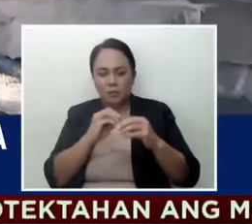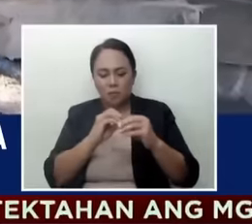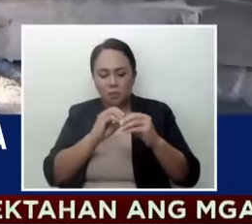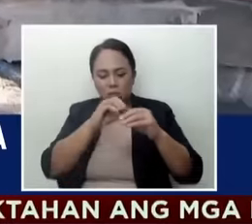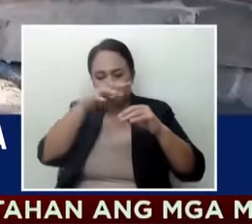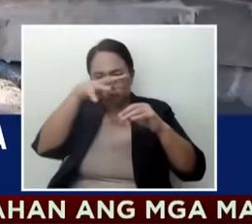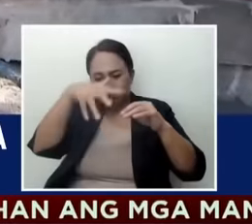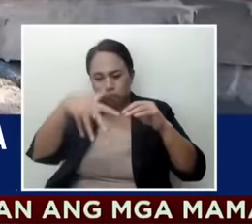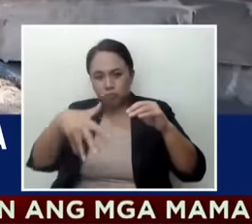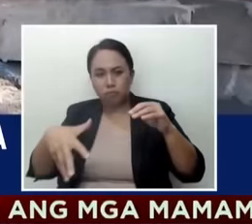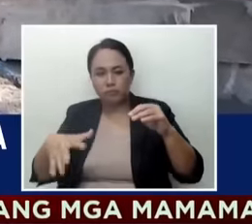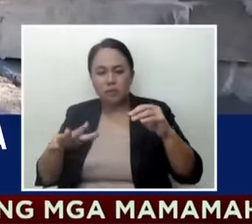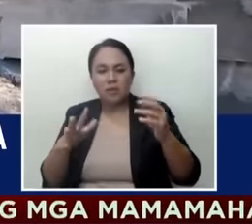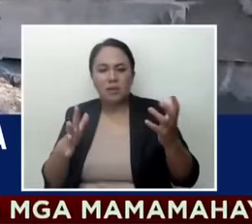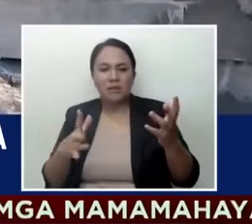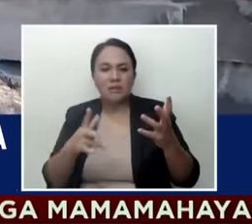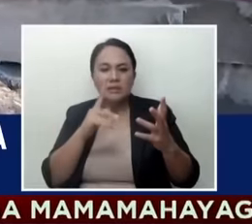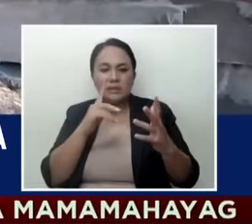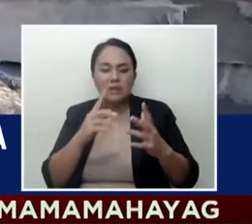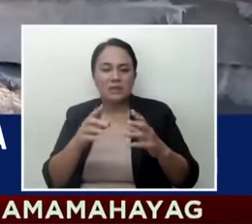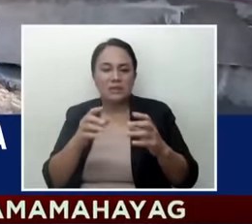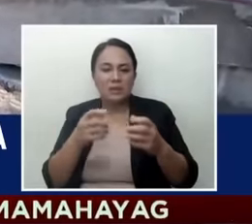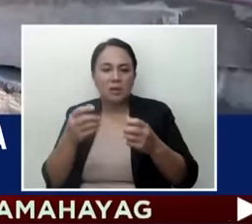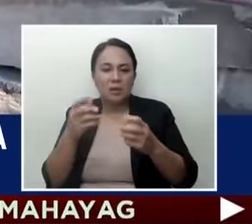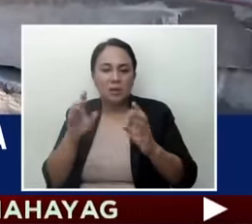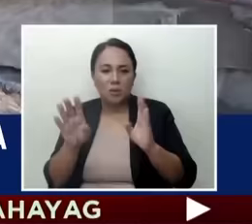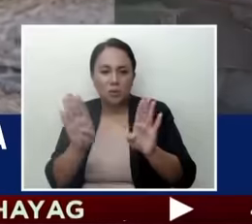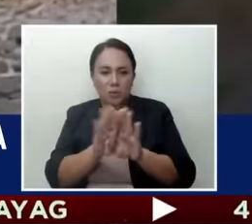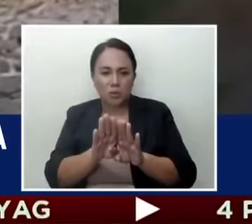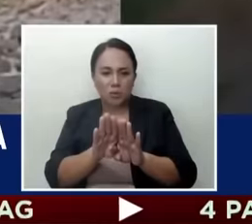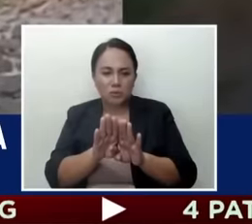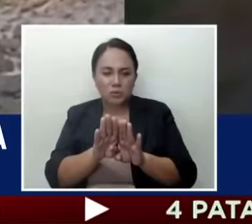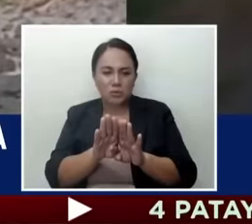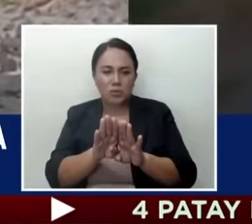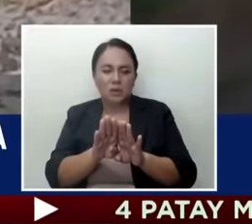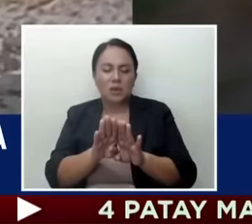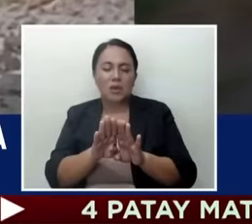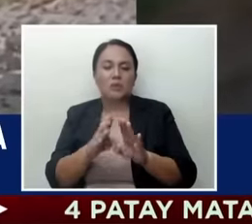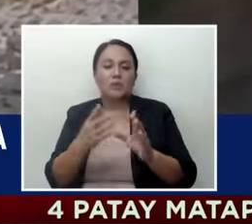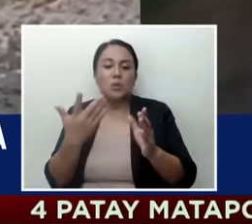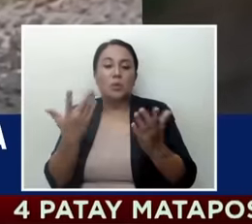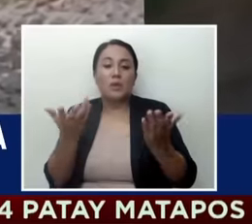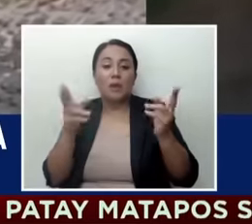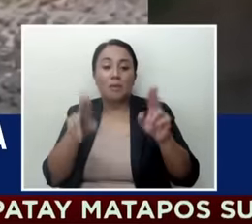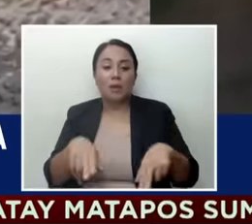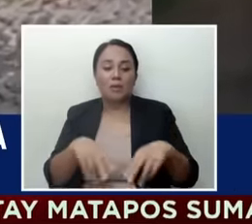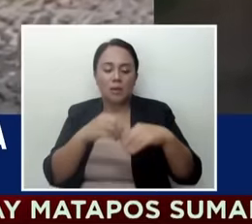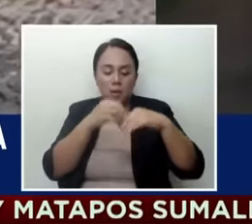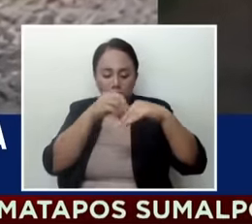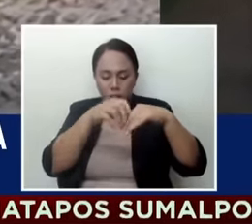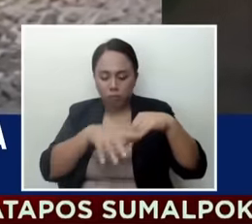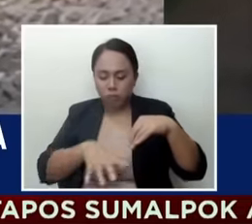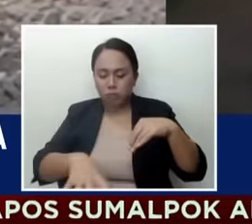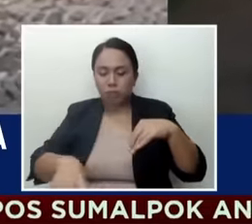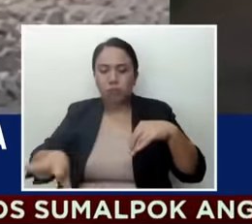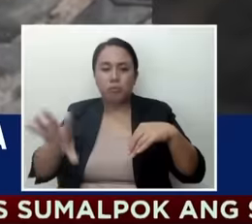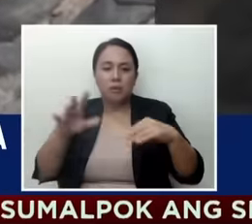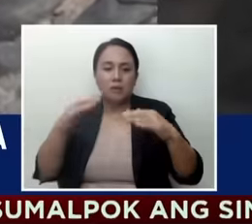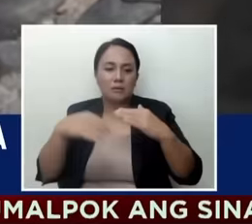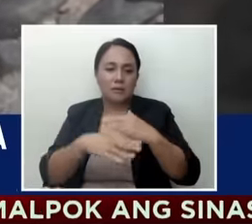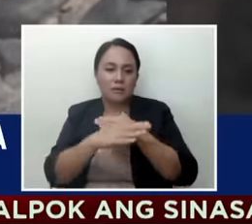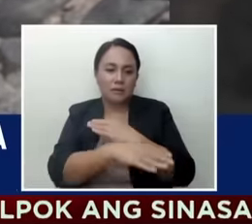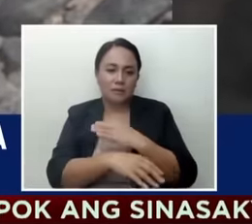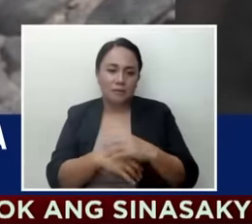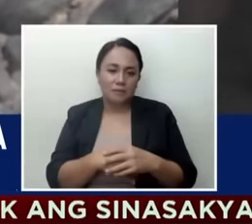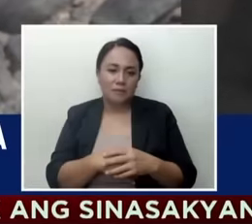kemikal, pero hindi umuno na isara ng maayos ang gate valve kaya dumiretso ang kemikal sa kanal papuntang dagat.